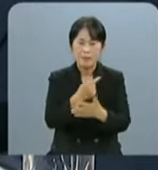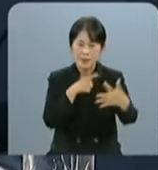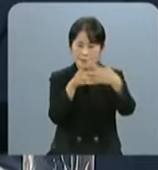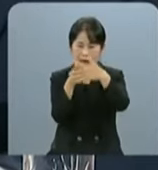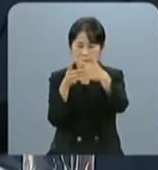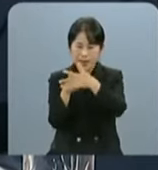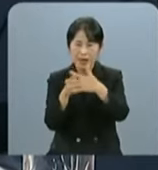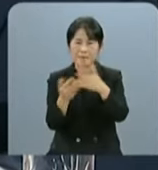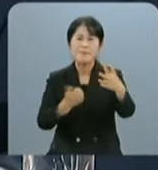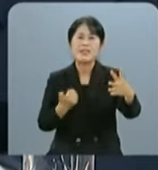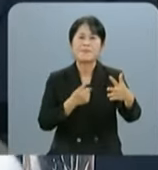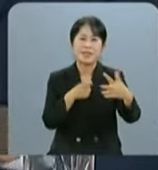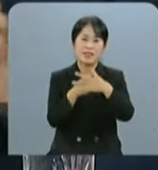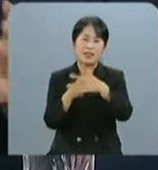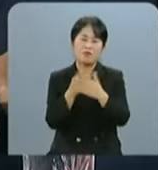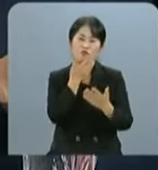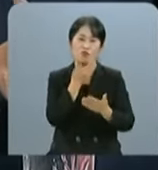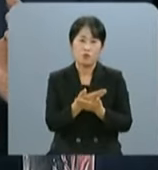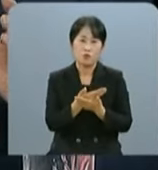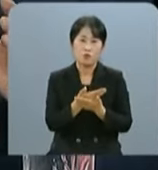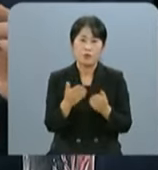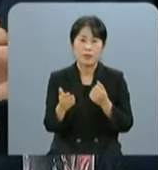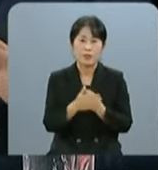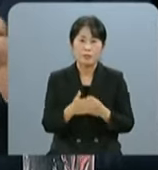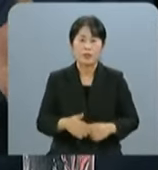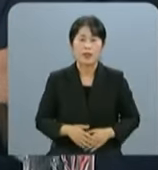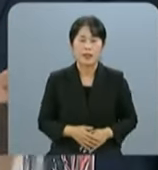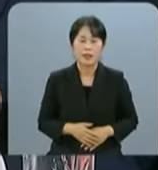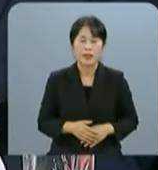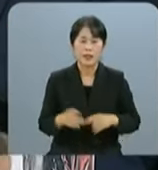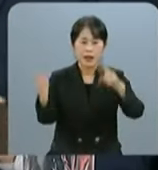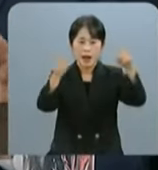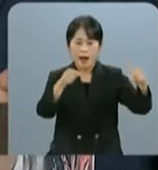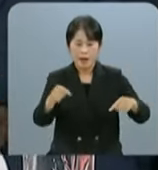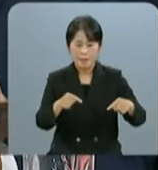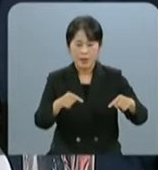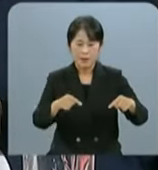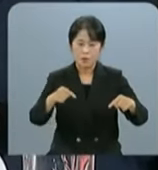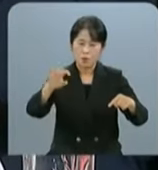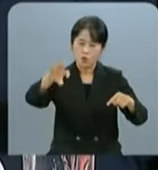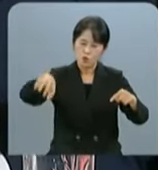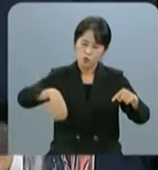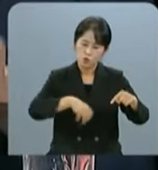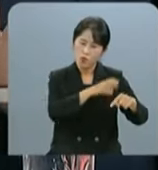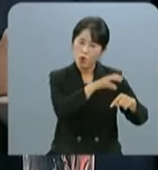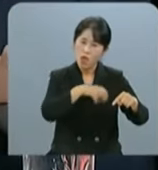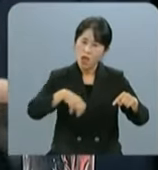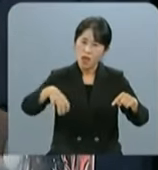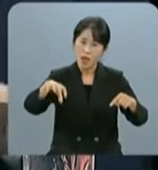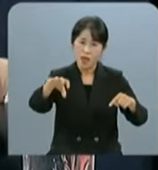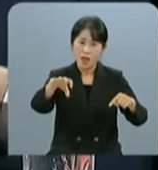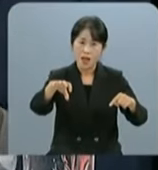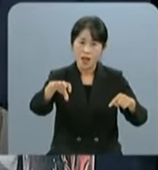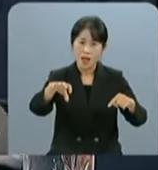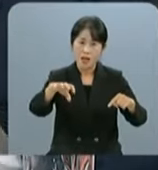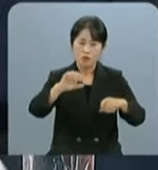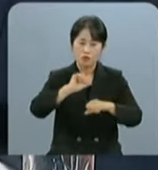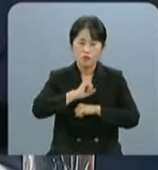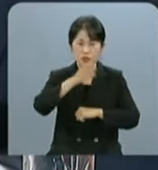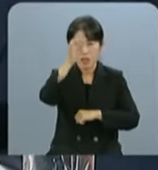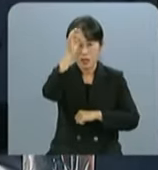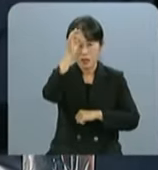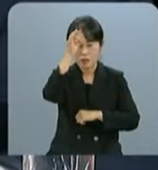조기 대응 능력이 중요하기 때문에 저는 이것을 꼭 한반도 주변에다가 지리적으로 모아놓는 것은 그 군사